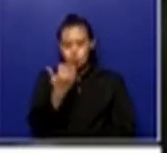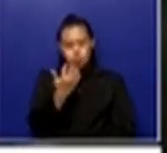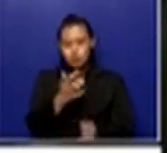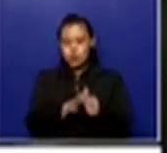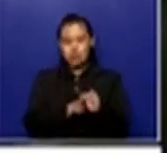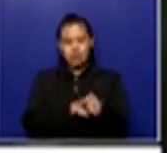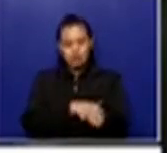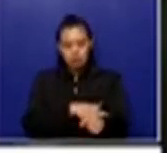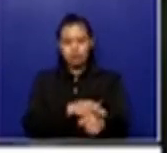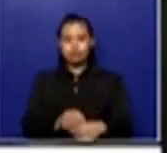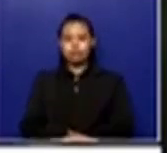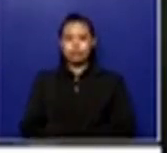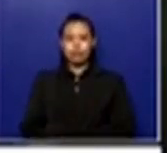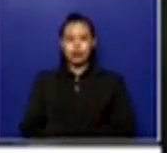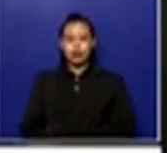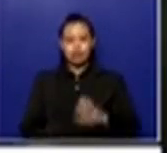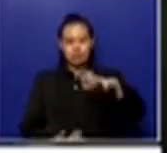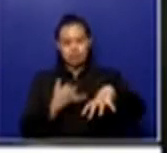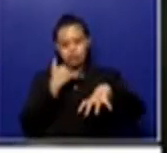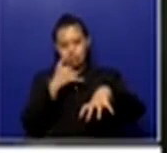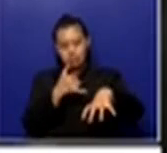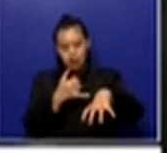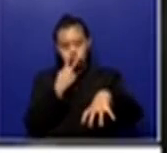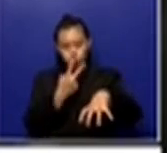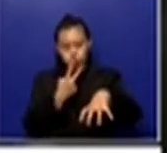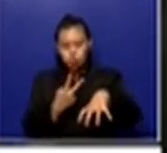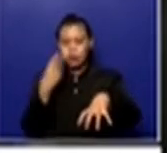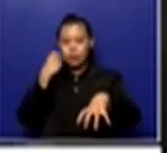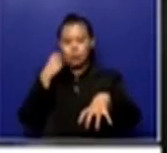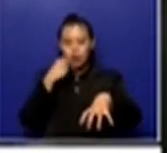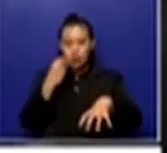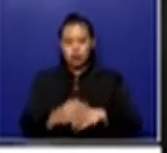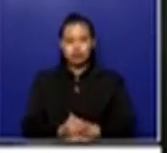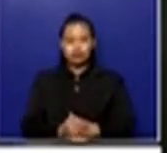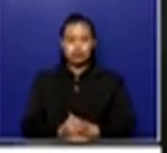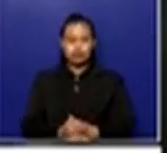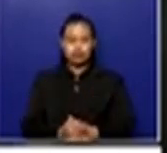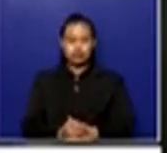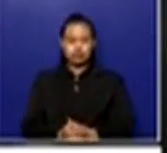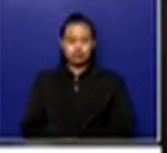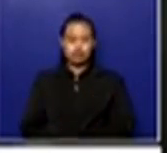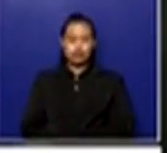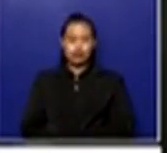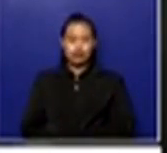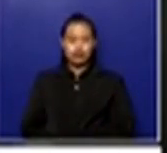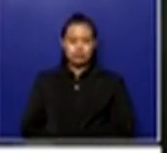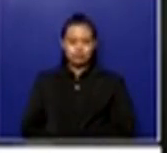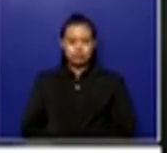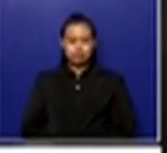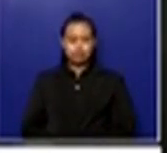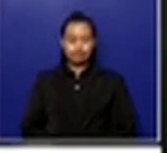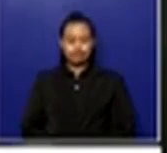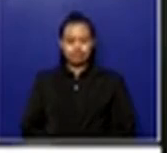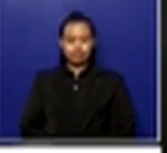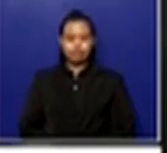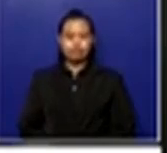ไปศึกษาดูงานที่สถานีหลายครั้งรวมทั้งเคยไปออกรายการของไทย PBS เองก็ทราบดีว่าไทย PBS